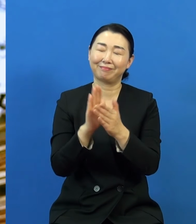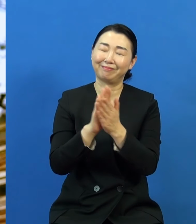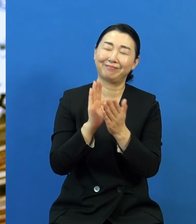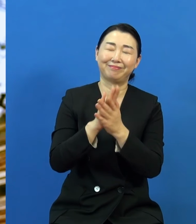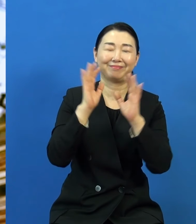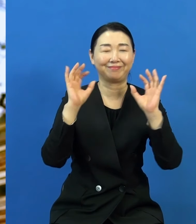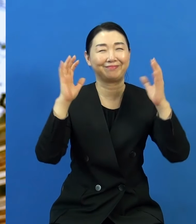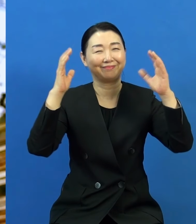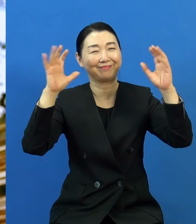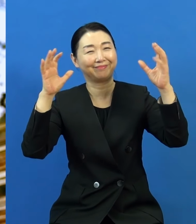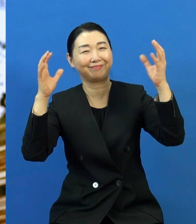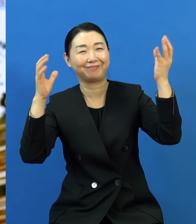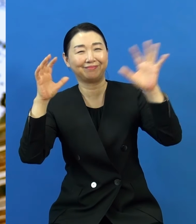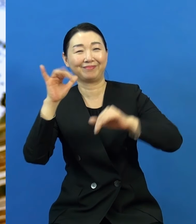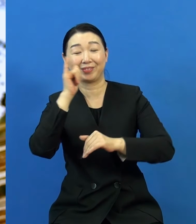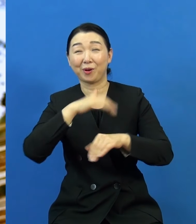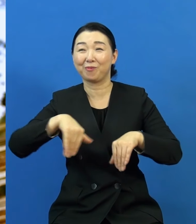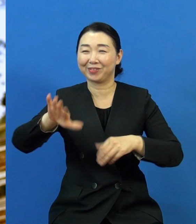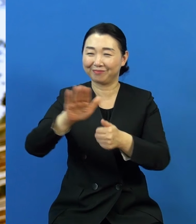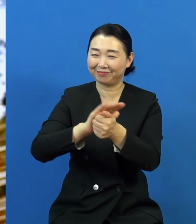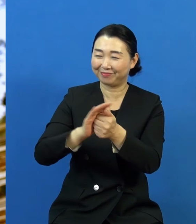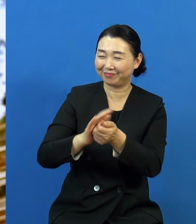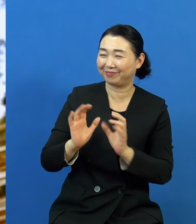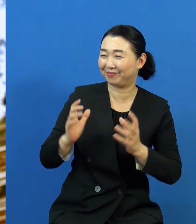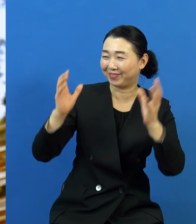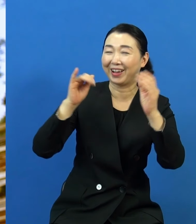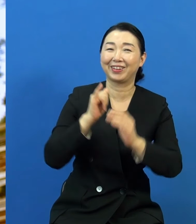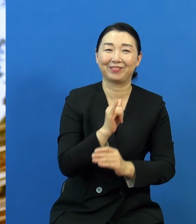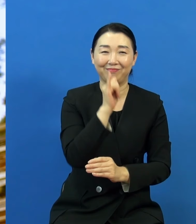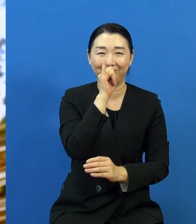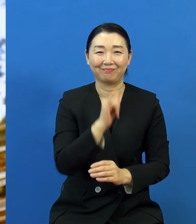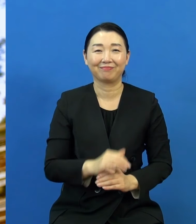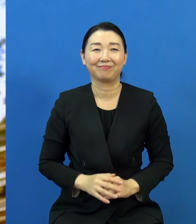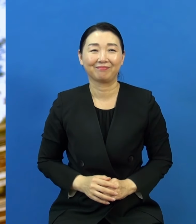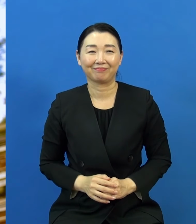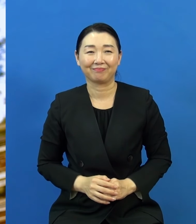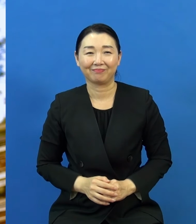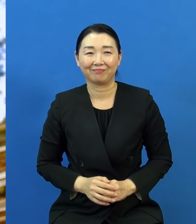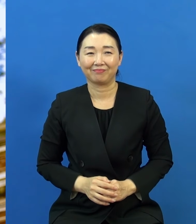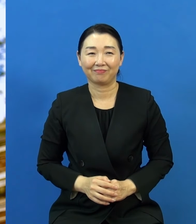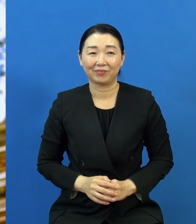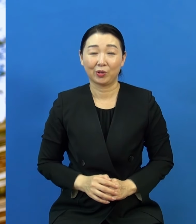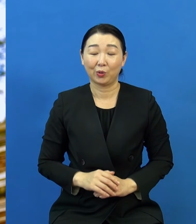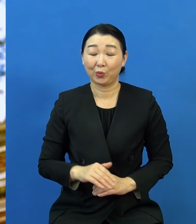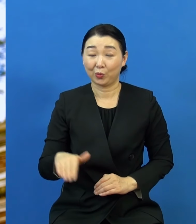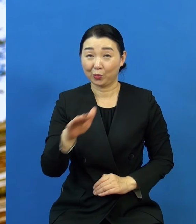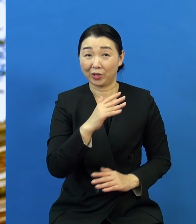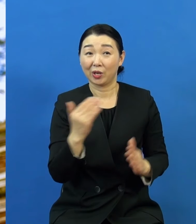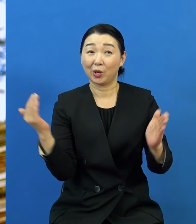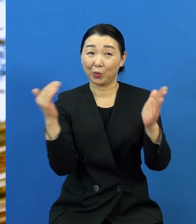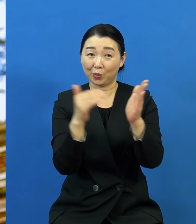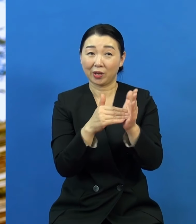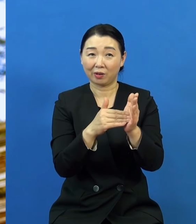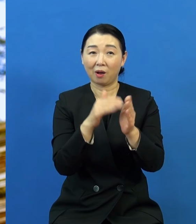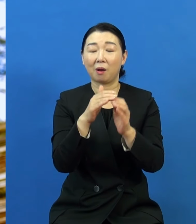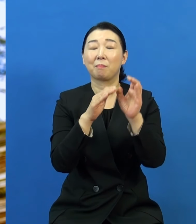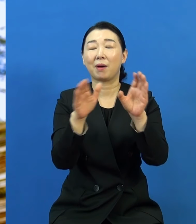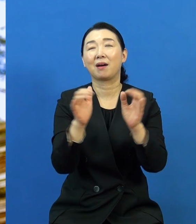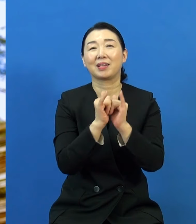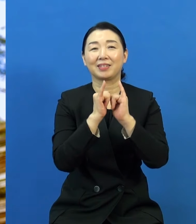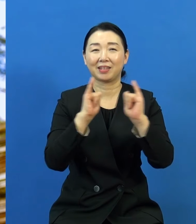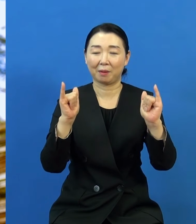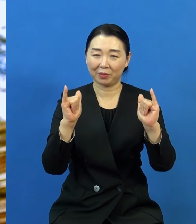박수치며 함성으로 저희를 아주 극진하게 환대해 주었습니다. 저희가 도착해서 마을의 원로들과 인사를